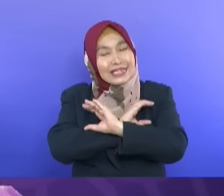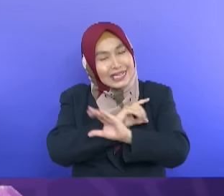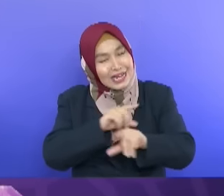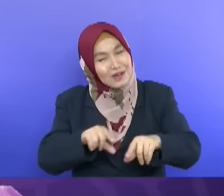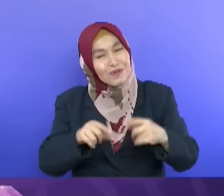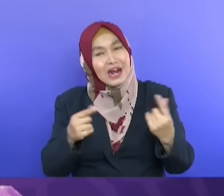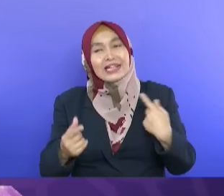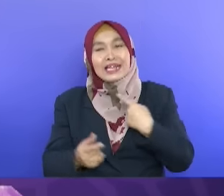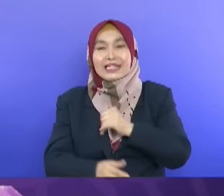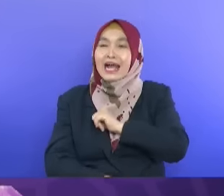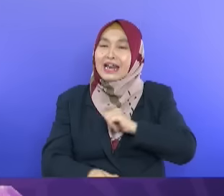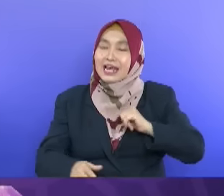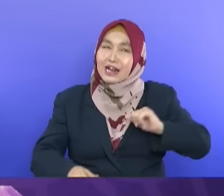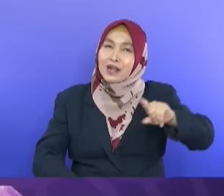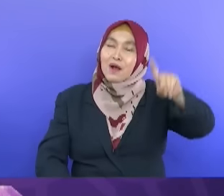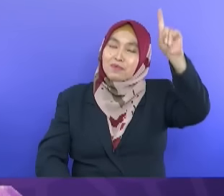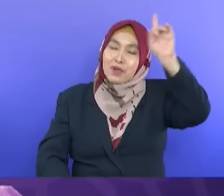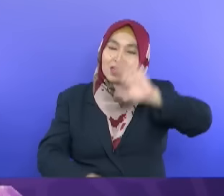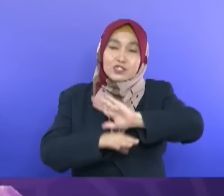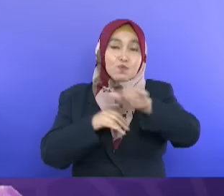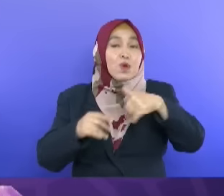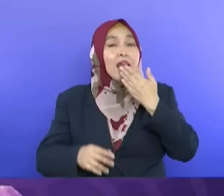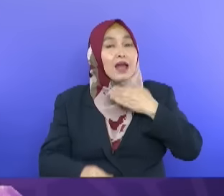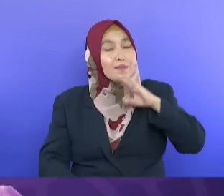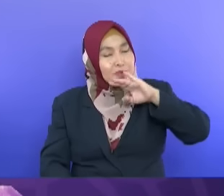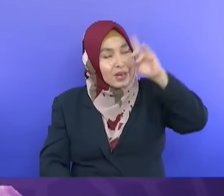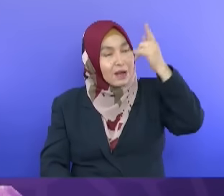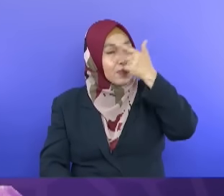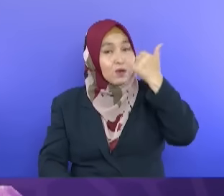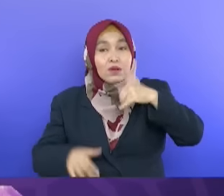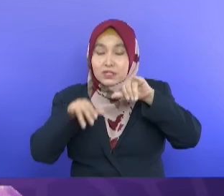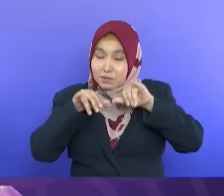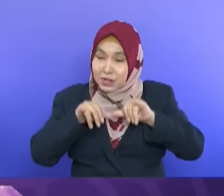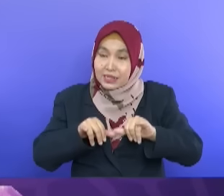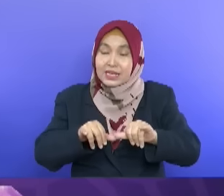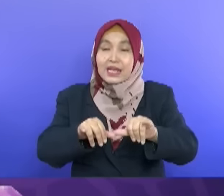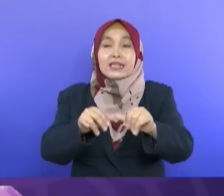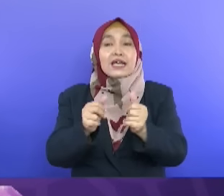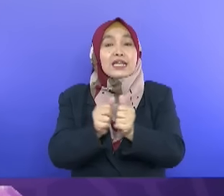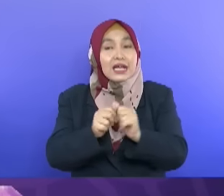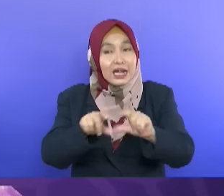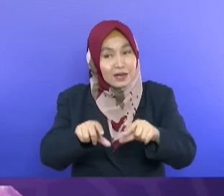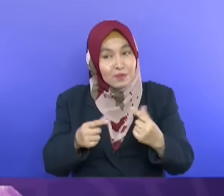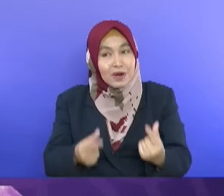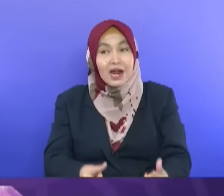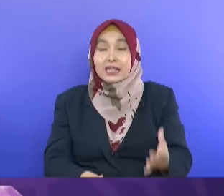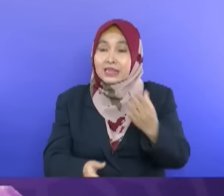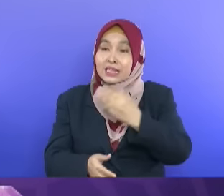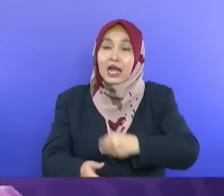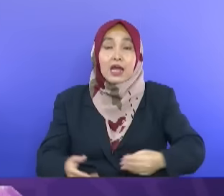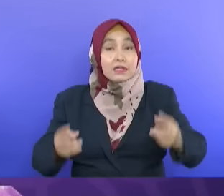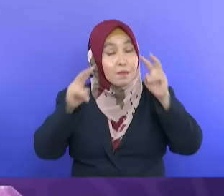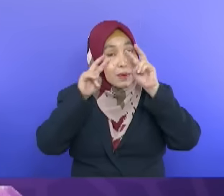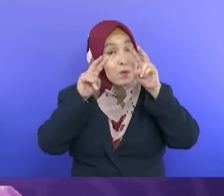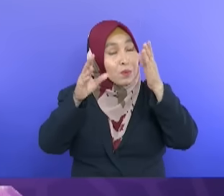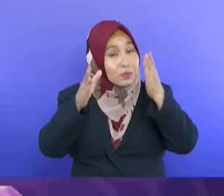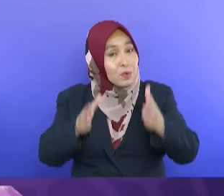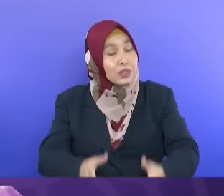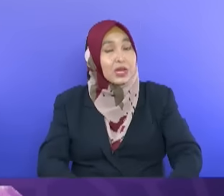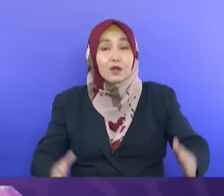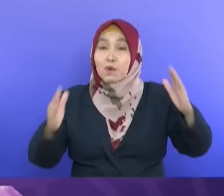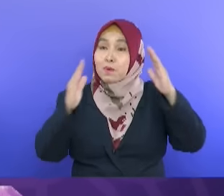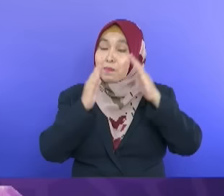kita ini adalah ahli Allah semua Alhamdulillah dan istiqomahnya kita dengan Alquran dan penuntun rumah juga